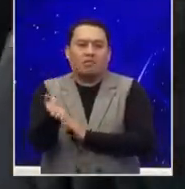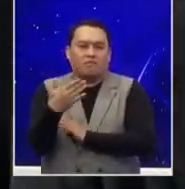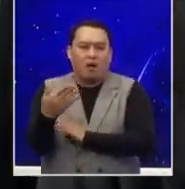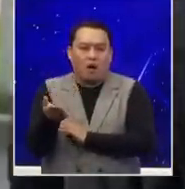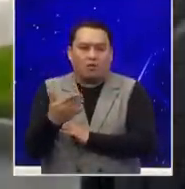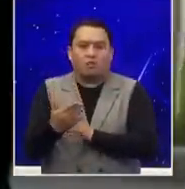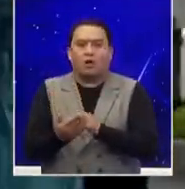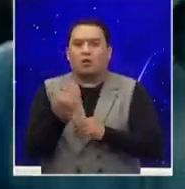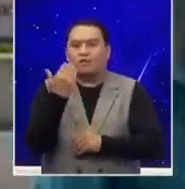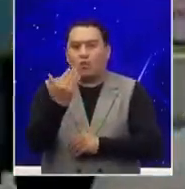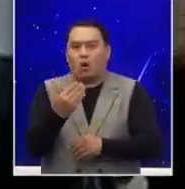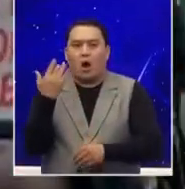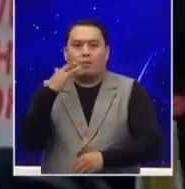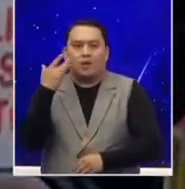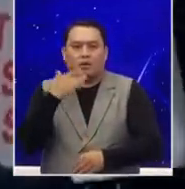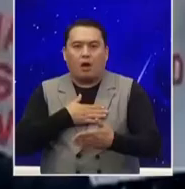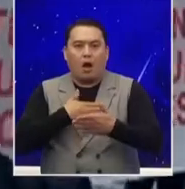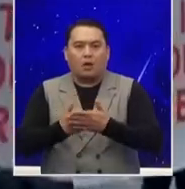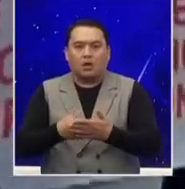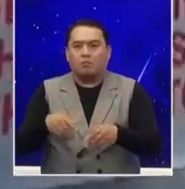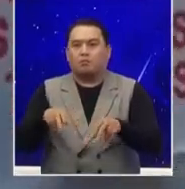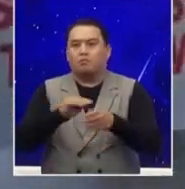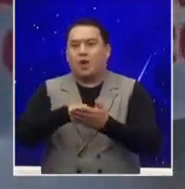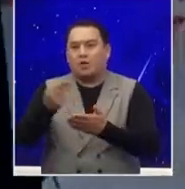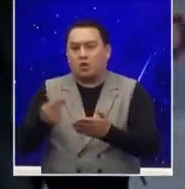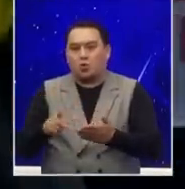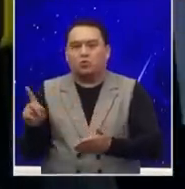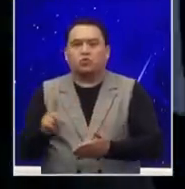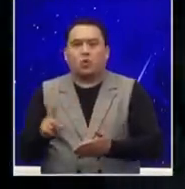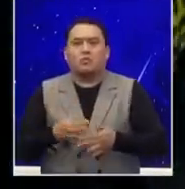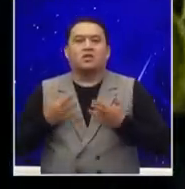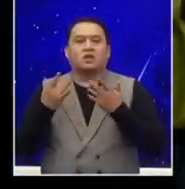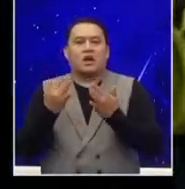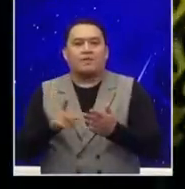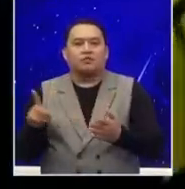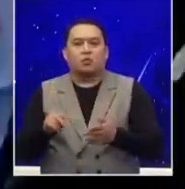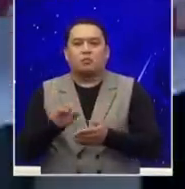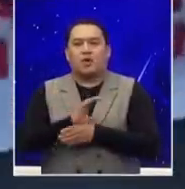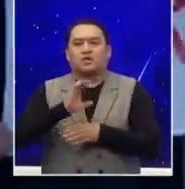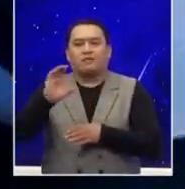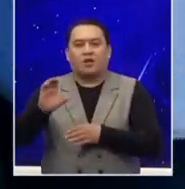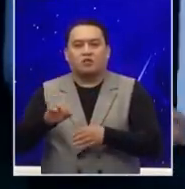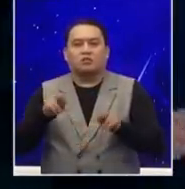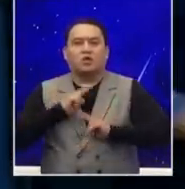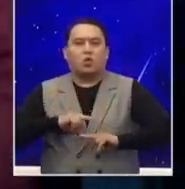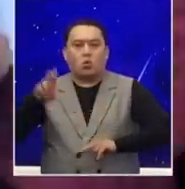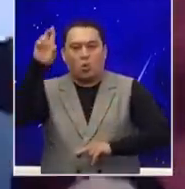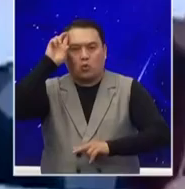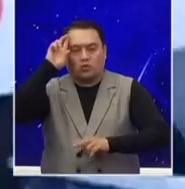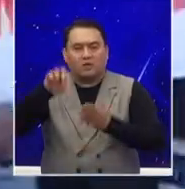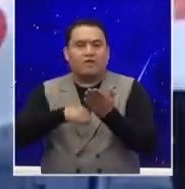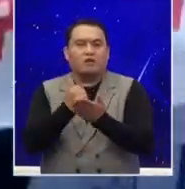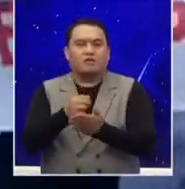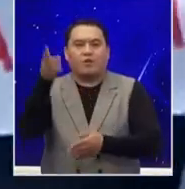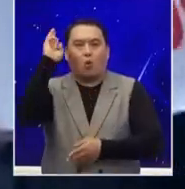похоронить город а в сша активисты подписали петицию и потребовали чтобы письмо приняли сотрудники генконсульства